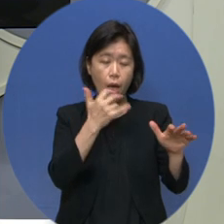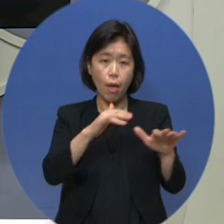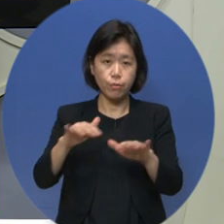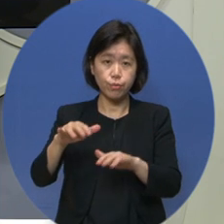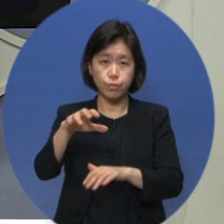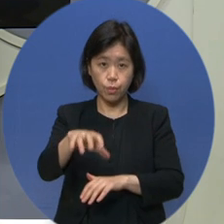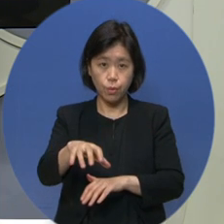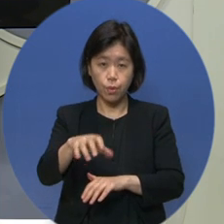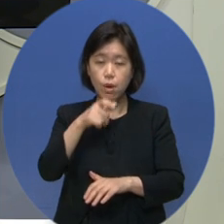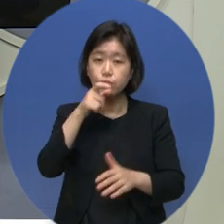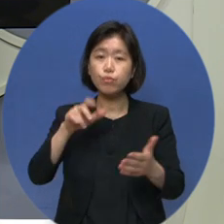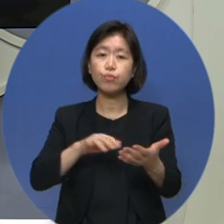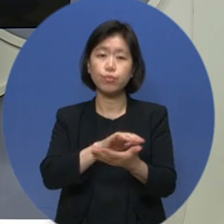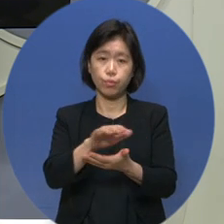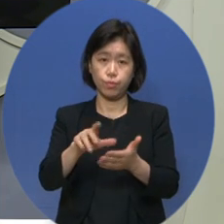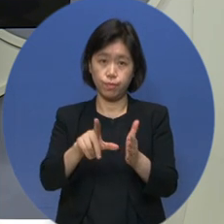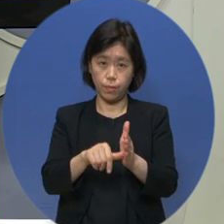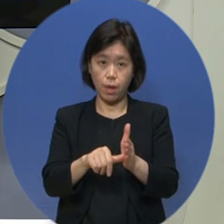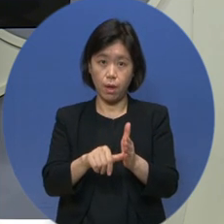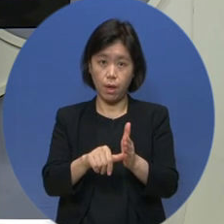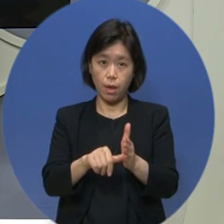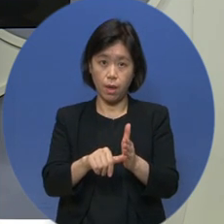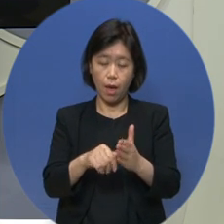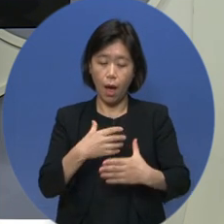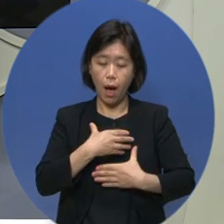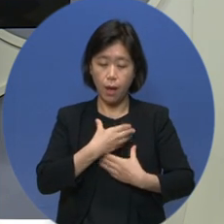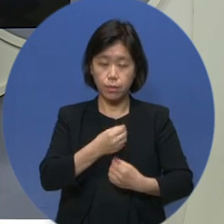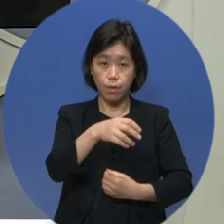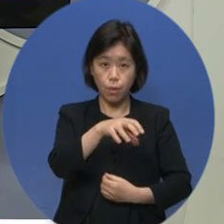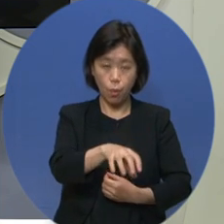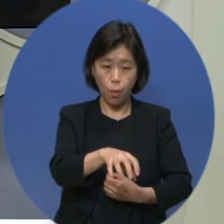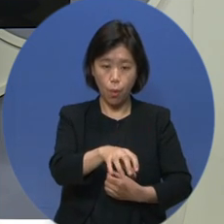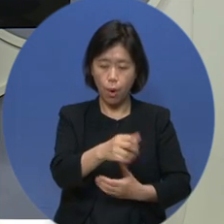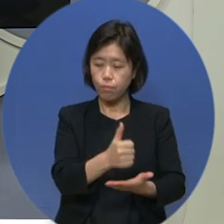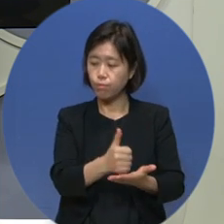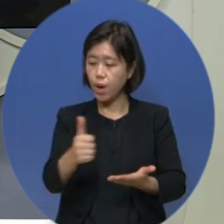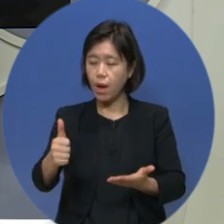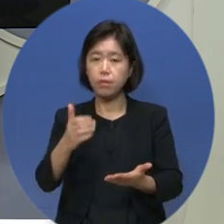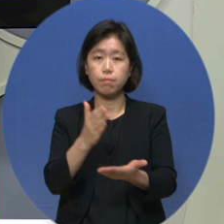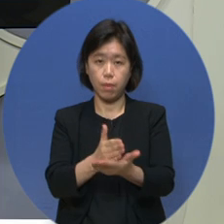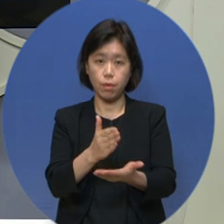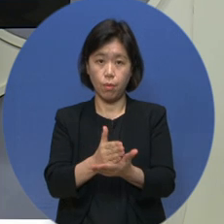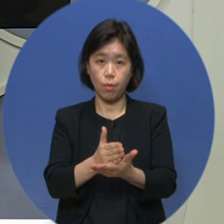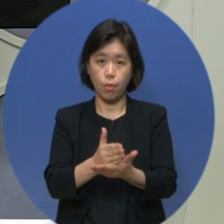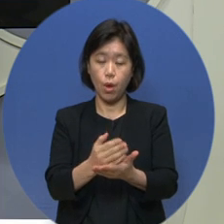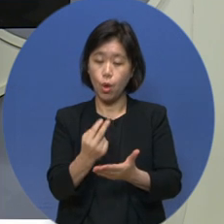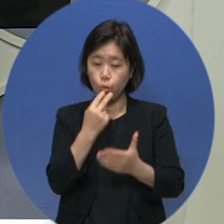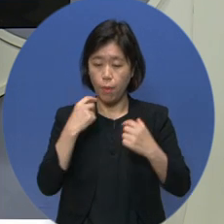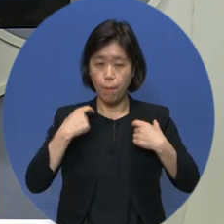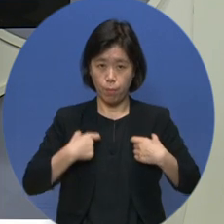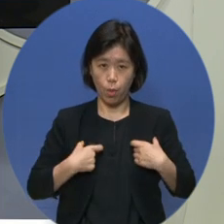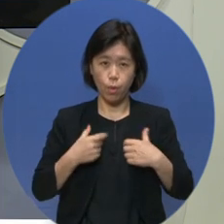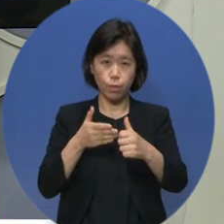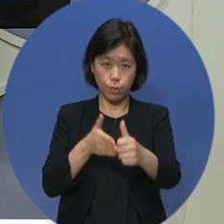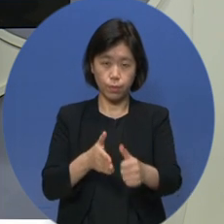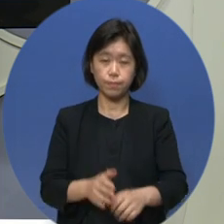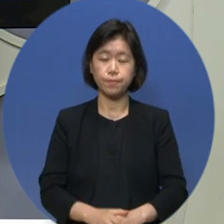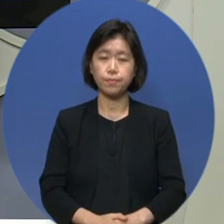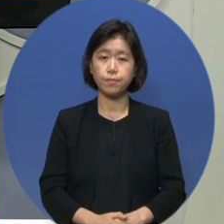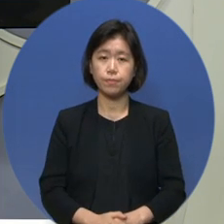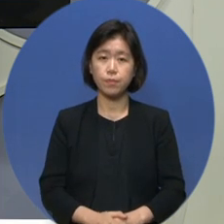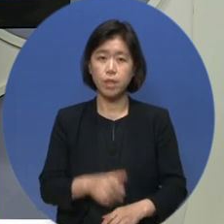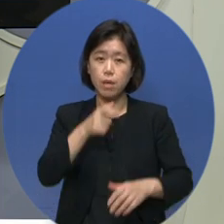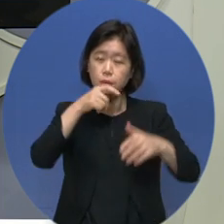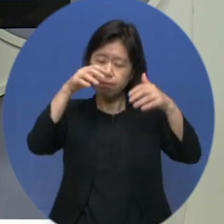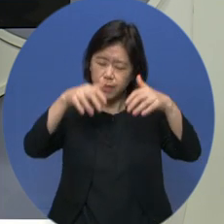물놀이 할때는 안전 구역 을 벗어나지 않도록 주의하고 구명조끼를 꼭 입어야 합니다 호도